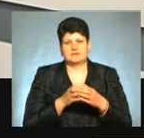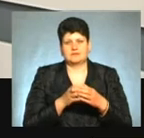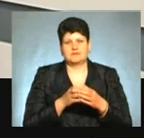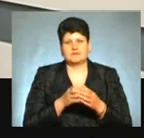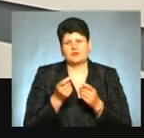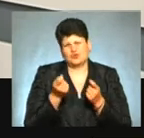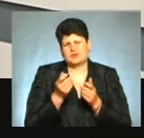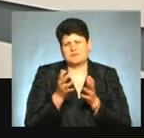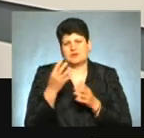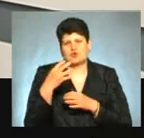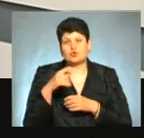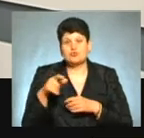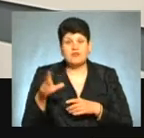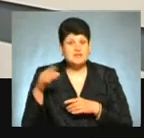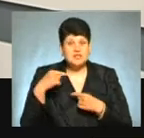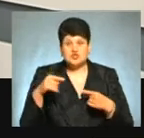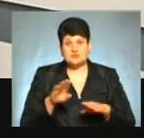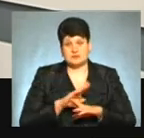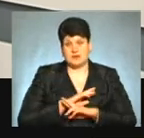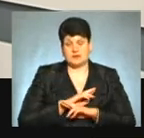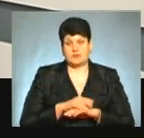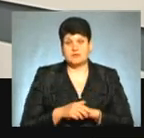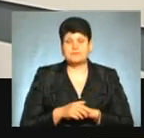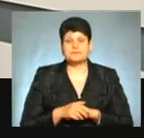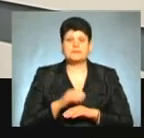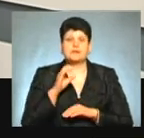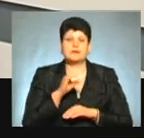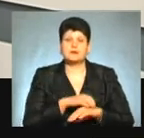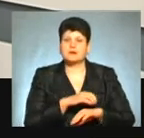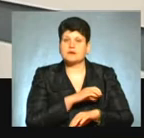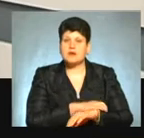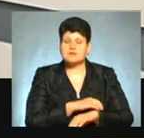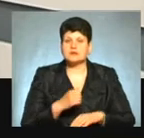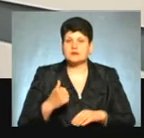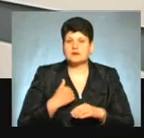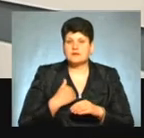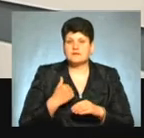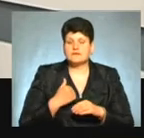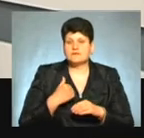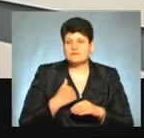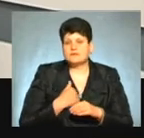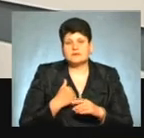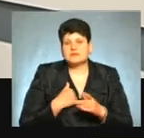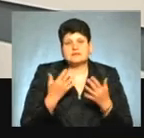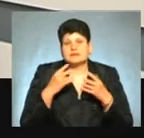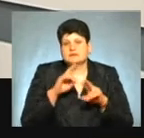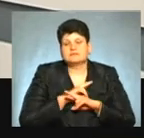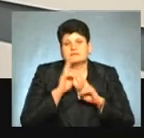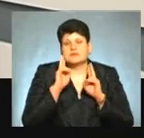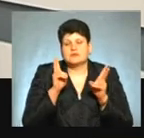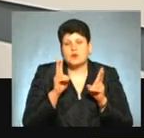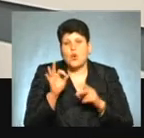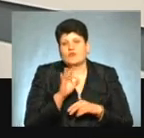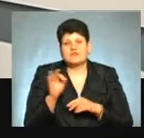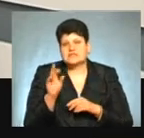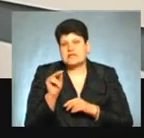Фрійбе, це чуть більше 40 чоловік, всі решта загинули. Радянських військ при штурмі Тернополя ми не знаємо, скільки загинуло. Офіційна